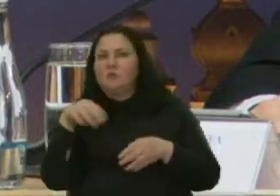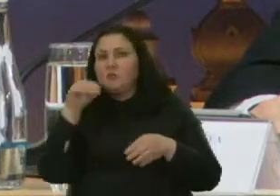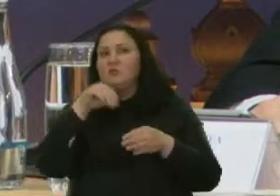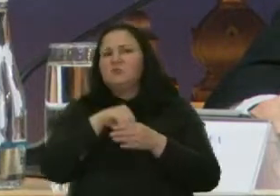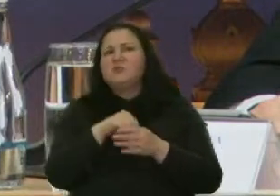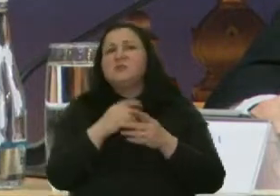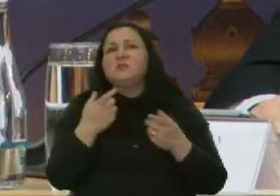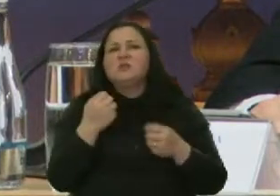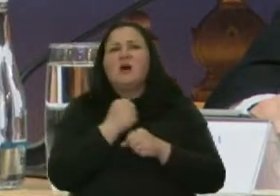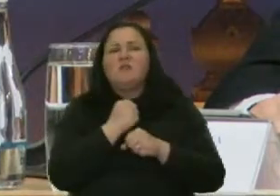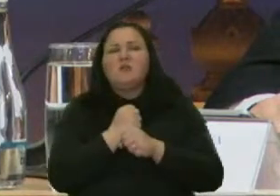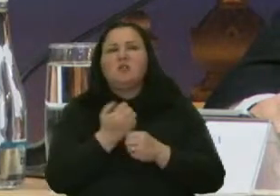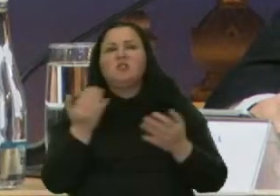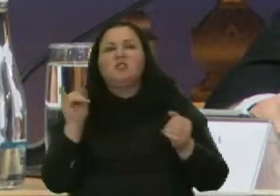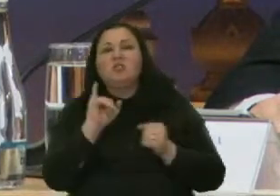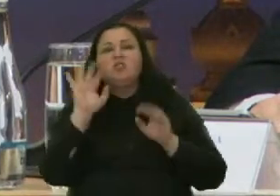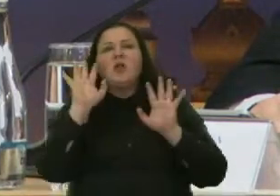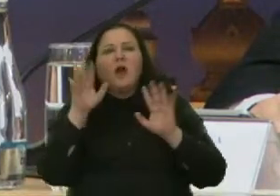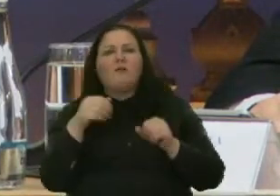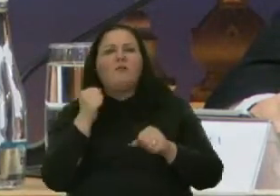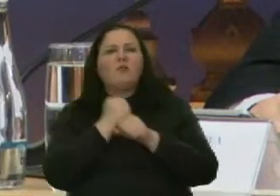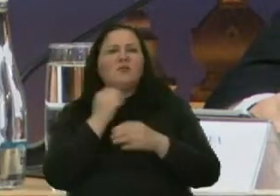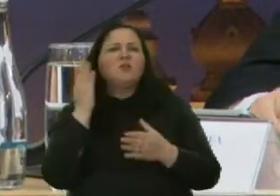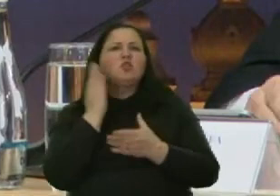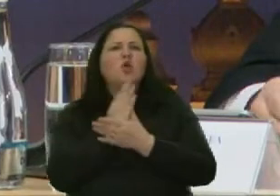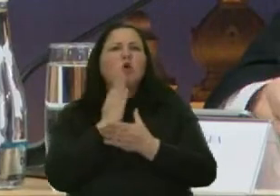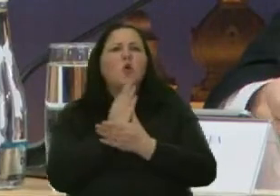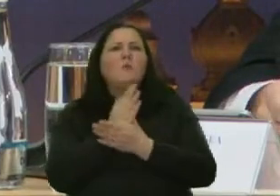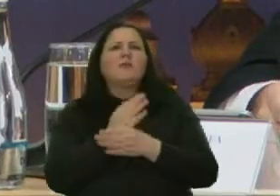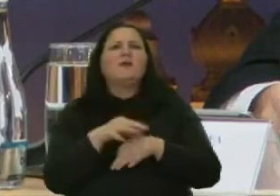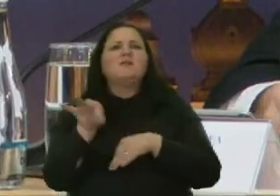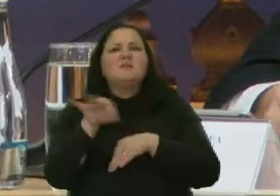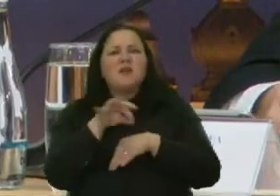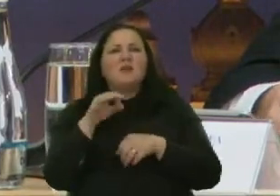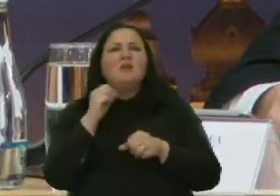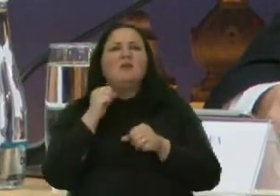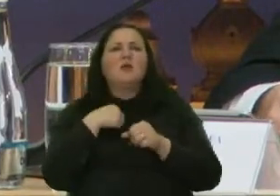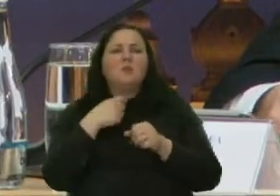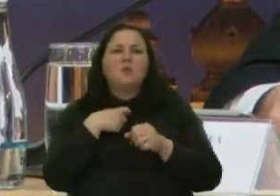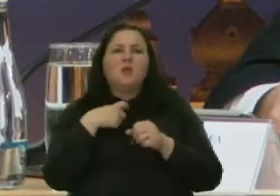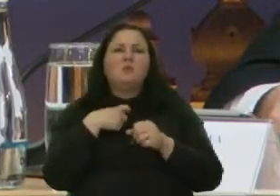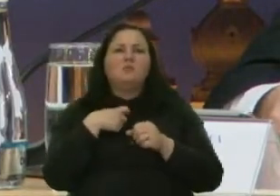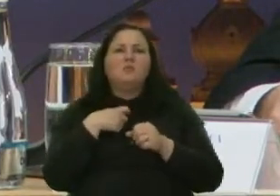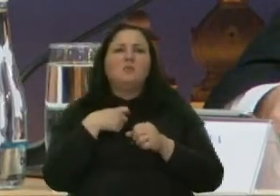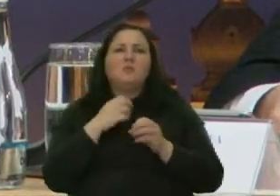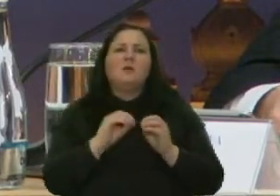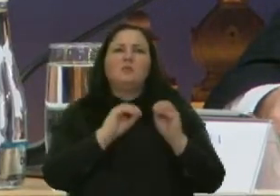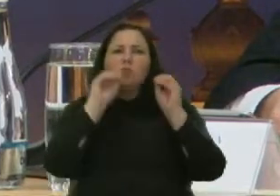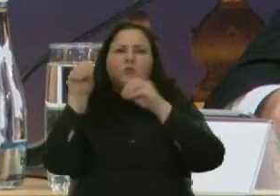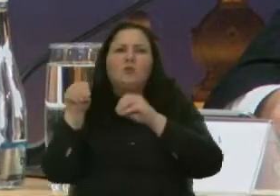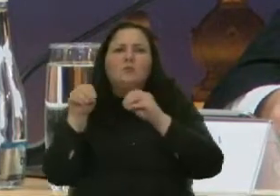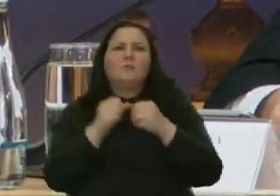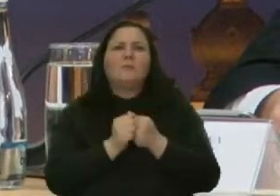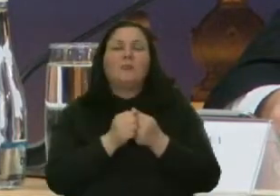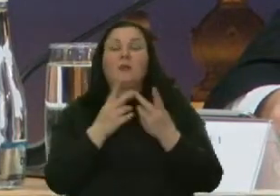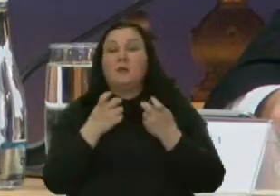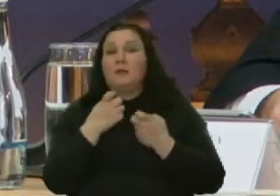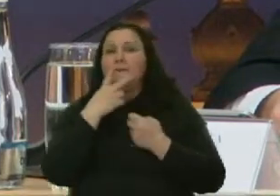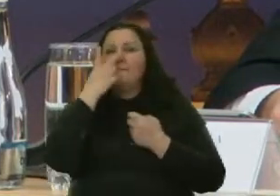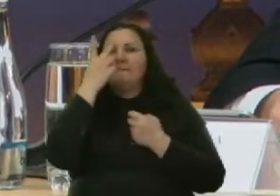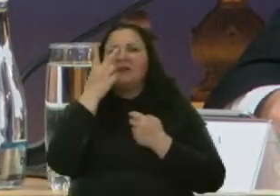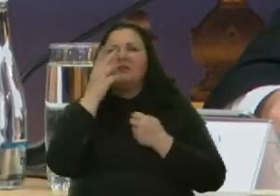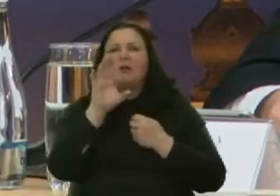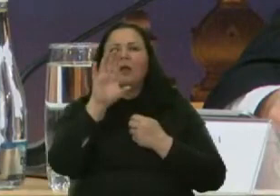fost introduse adică cele care aveau deja documentațiile tehnice pregătite pentru a trece la stagiul la stadiul următor în privința